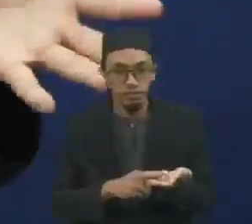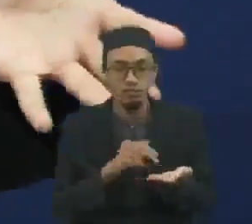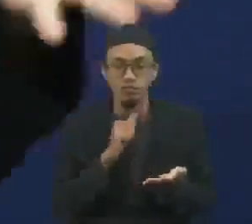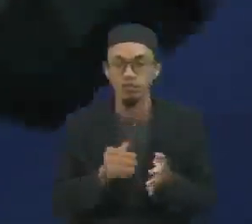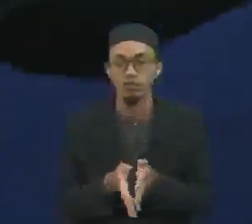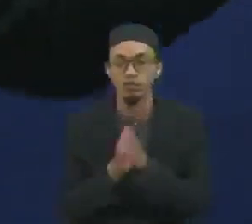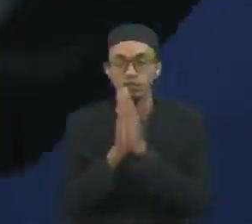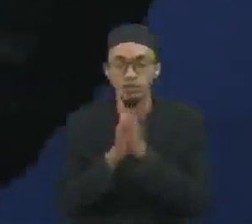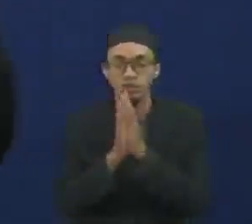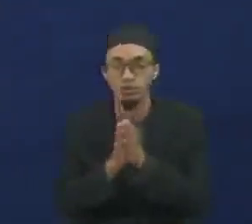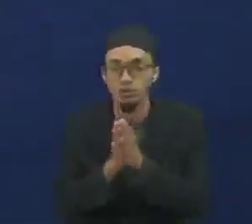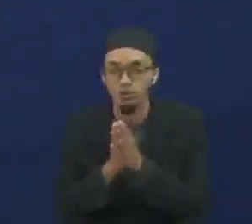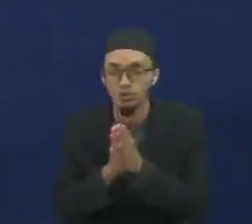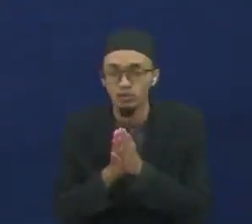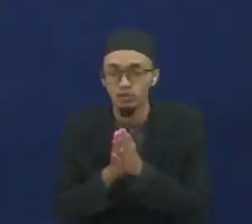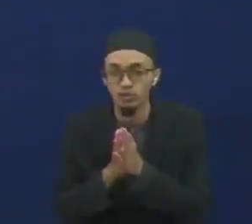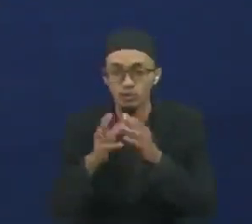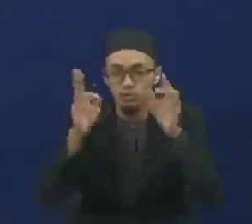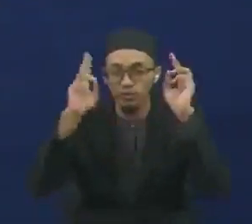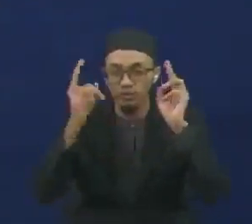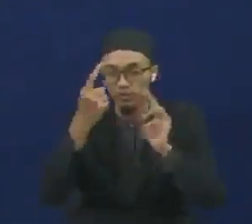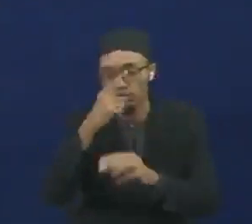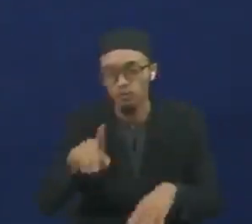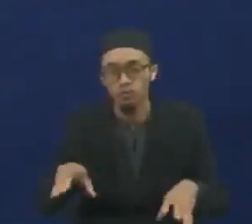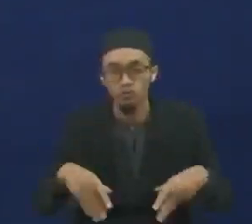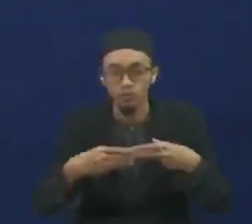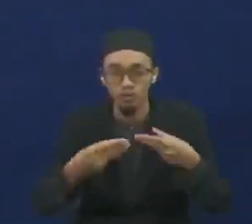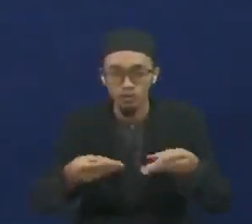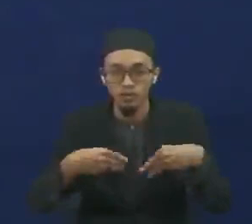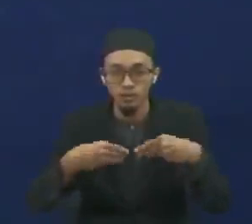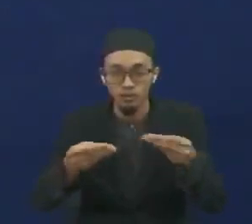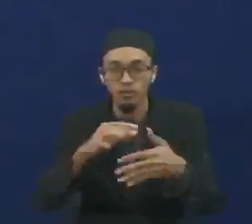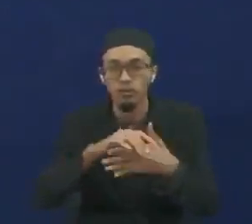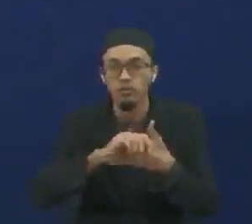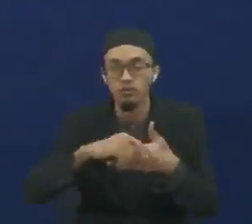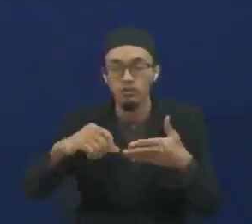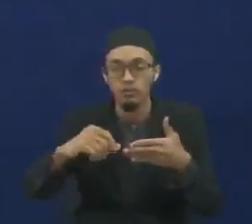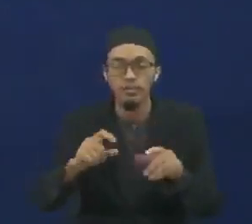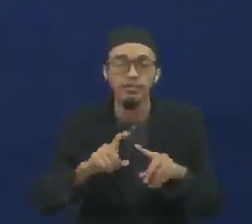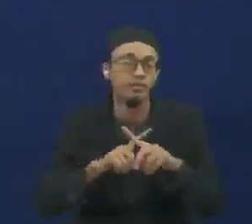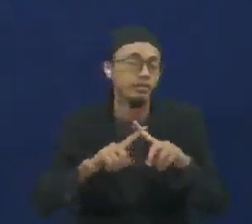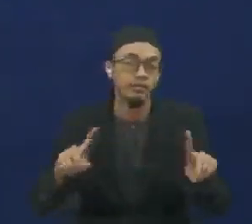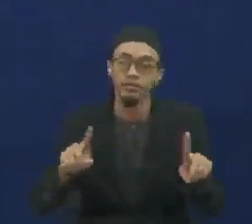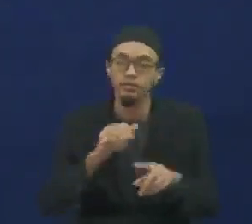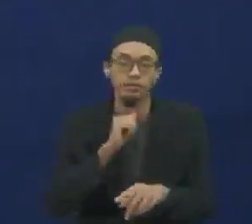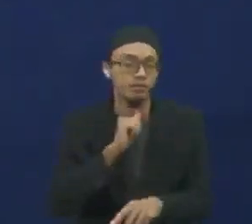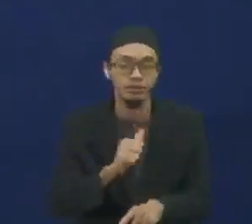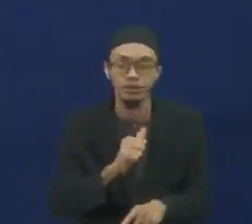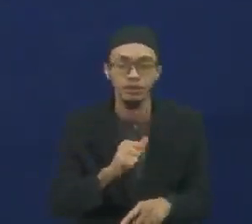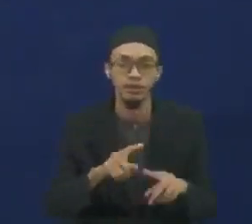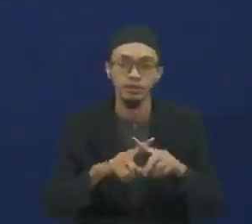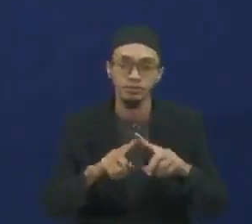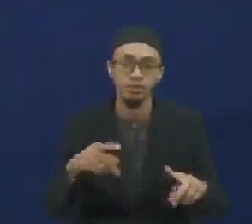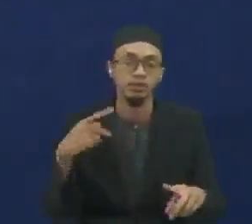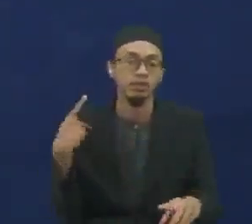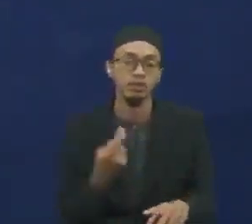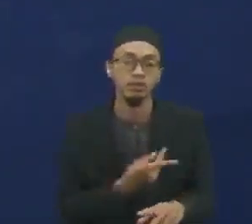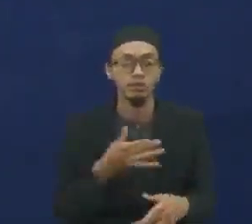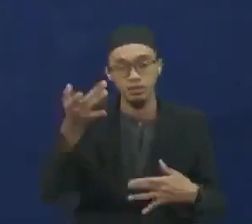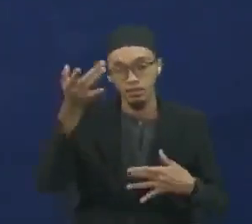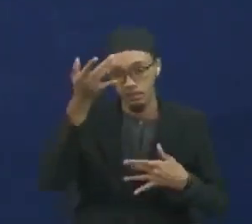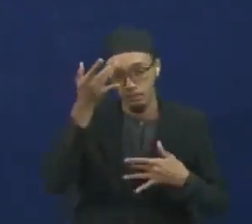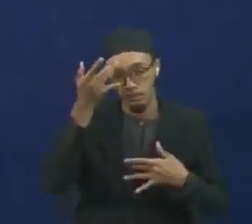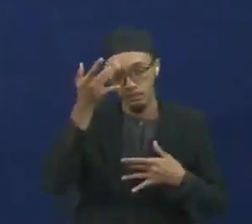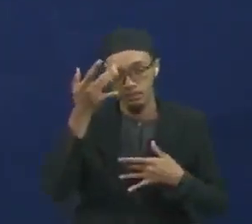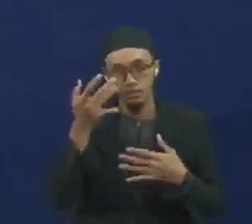untuk bagi saya duit, duit, duit, duit, duit, duit, duit banyak. No, kita ada Allah. Bila kita sakit, kita ada Allah. Dan